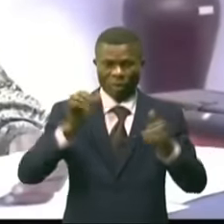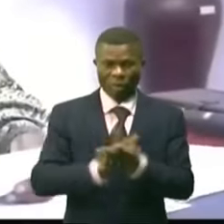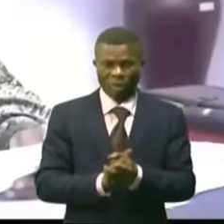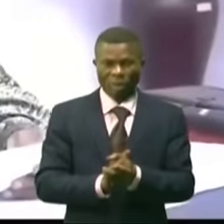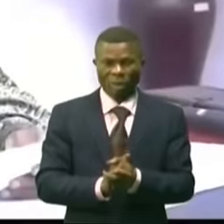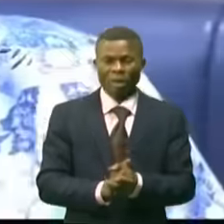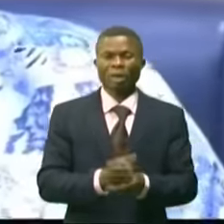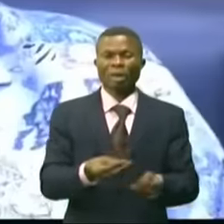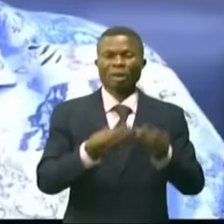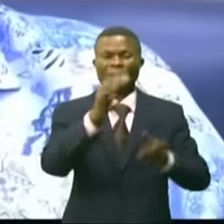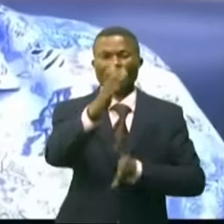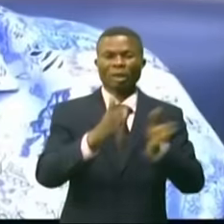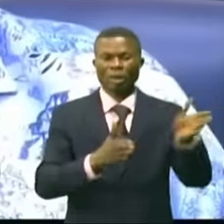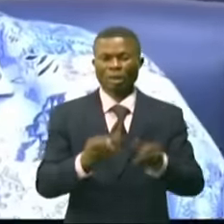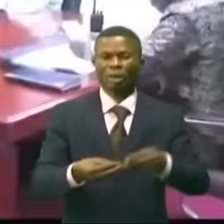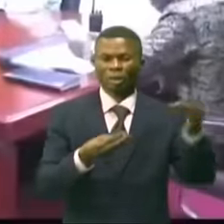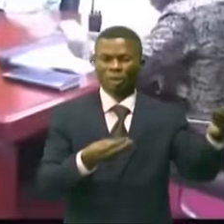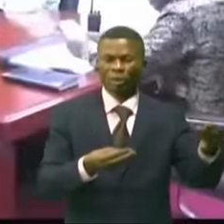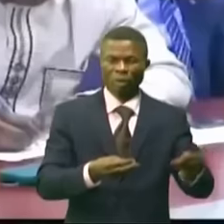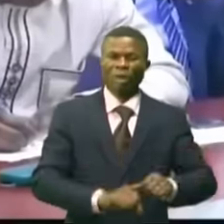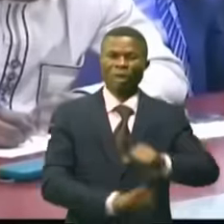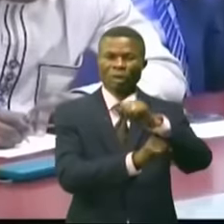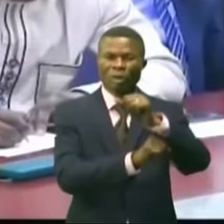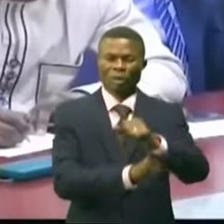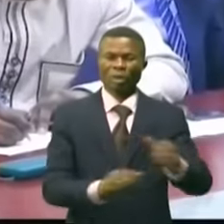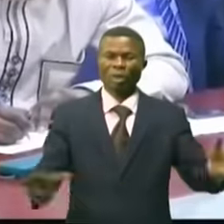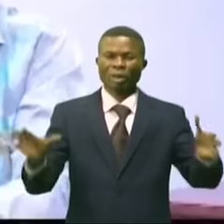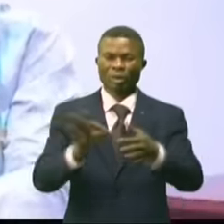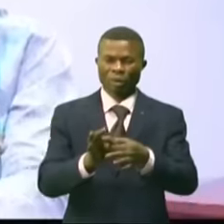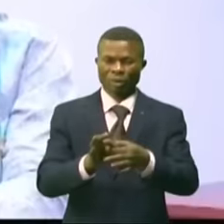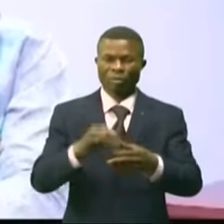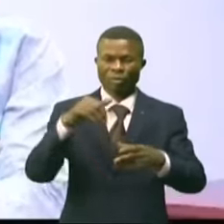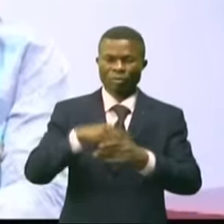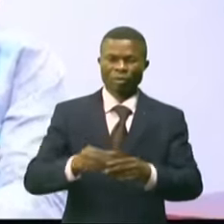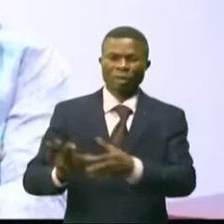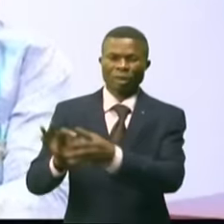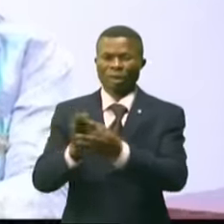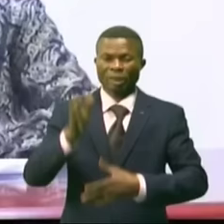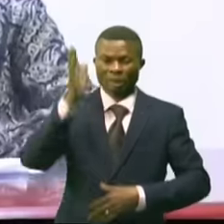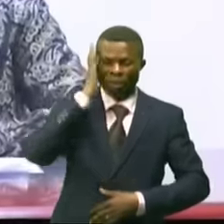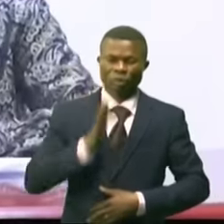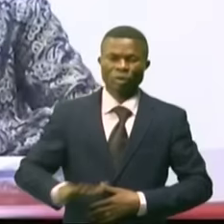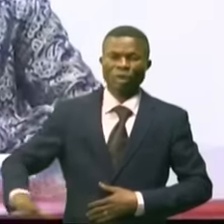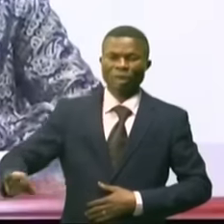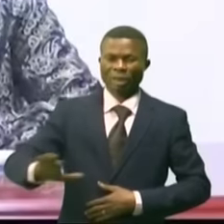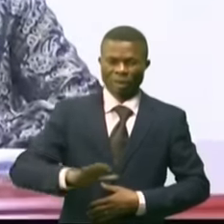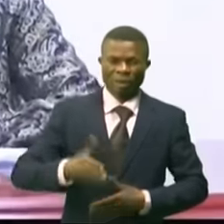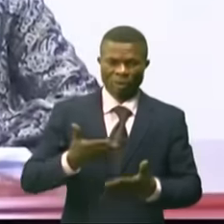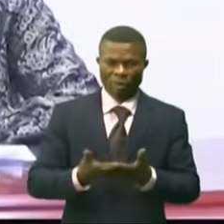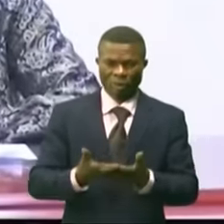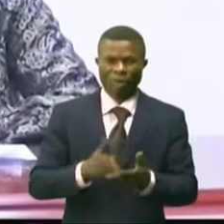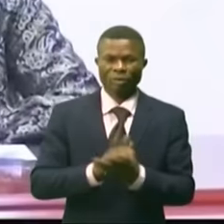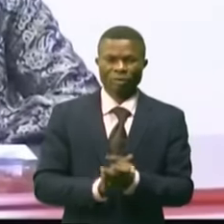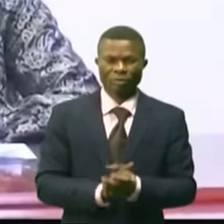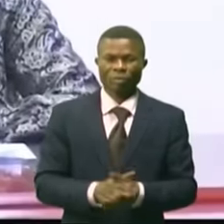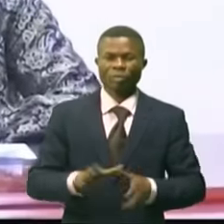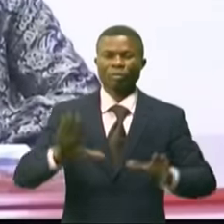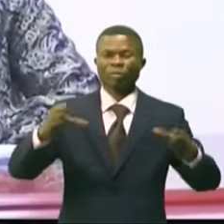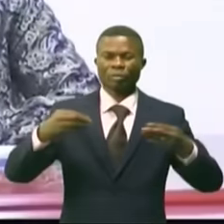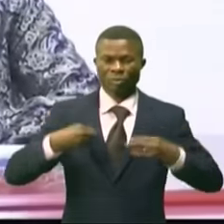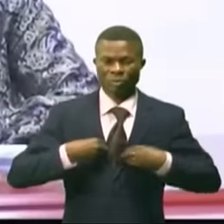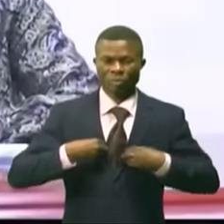du kesser enin de favoriser la cohésion au sein de l'union sacrée de la nation prenant acte